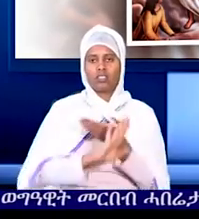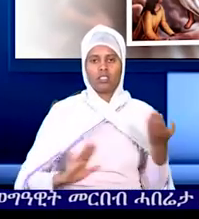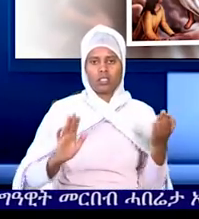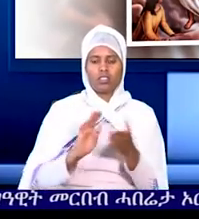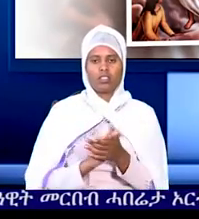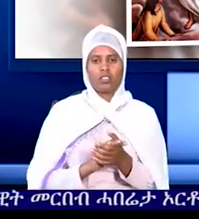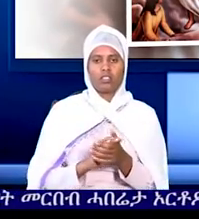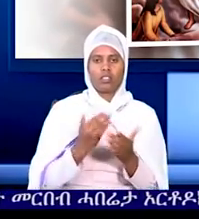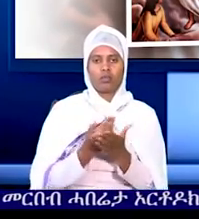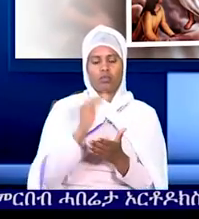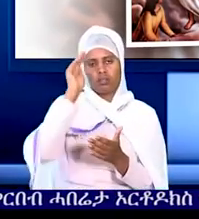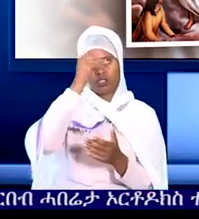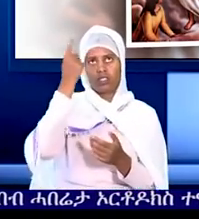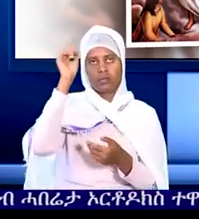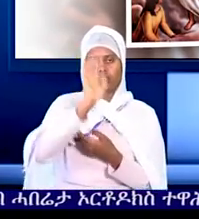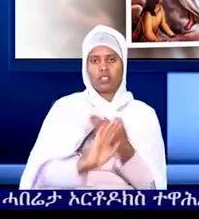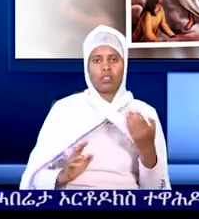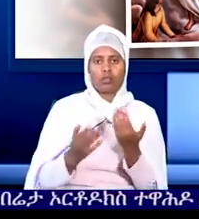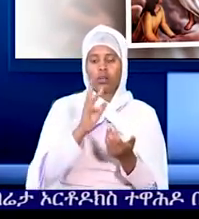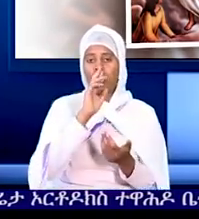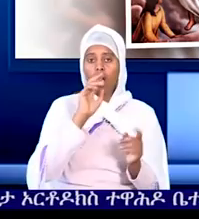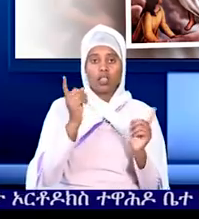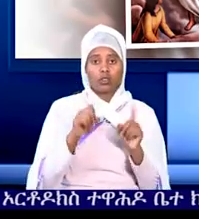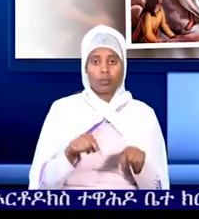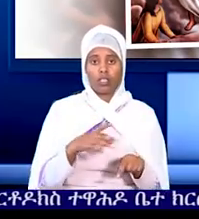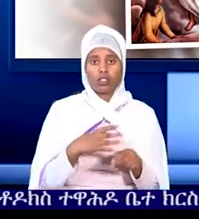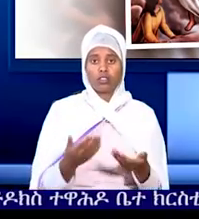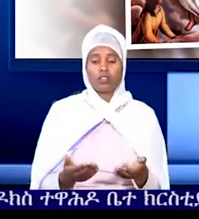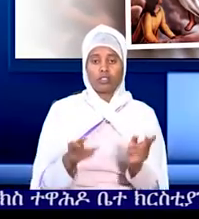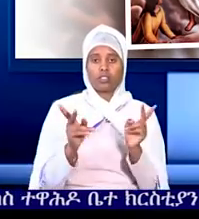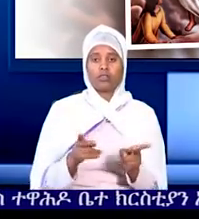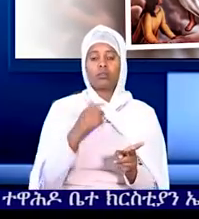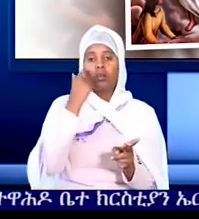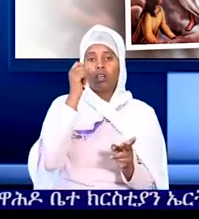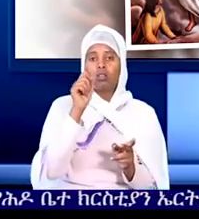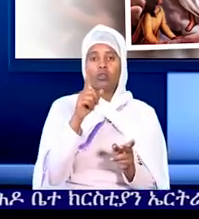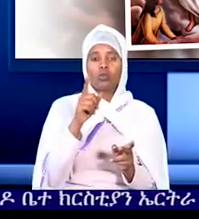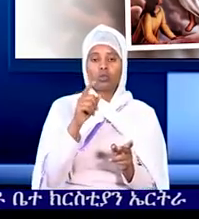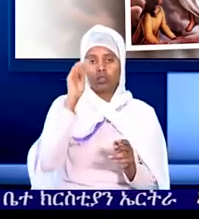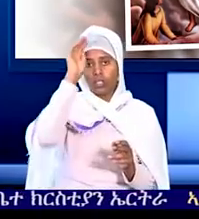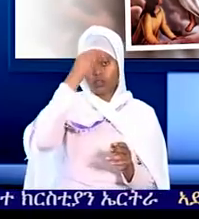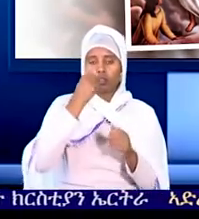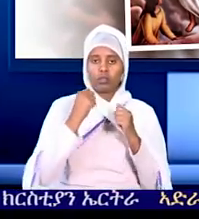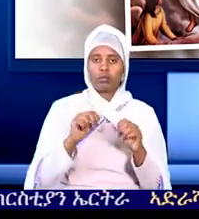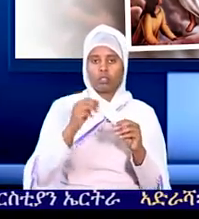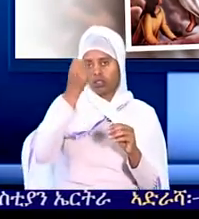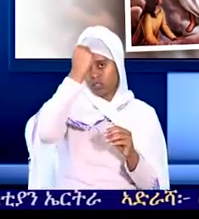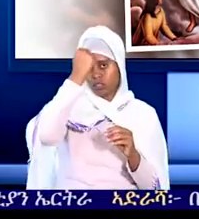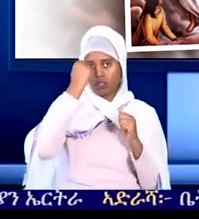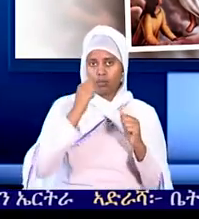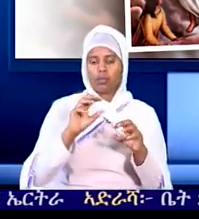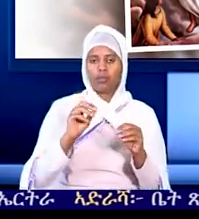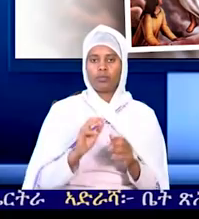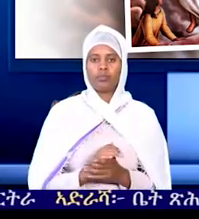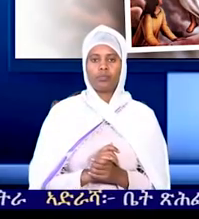ካብዚ መቅንጣጥ እዚ የድሕነና ካብዚ ምሕፋር እዚ የድሕነና ሎሚ ውን ንደይ ፀሙን እግሪ መገደይ ልከ ፅባሓ ንጎ ሓፍረት